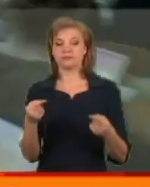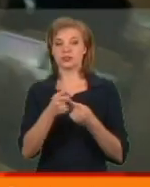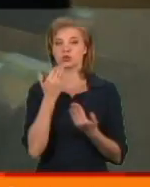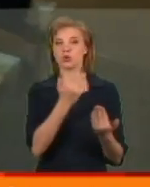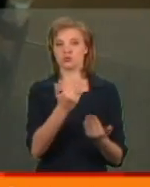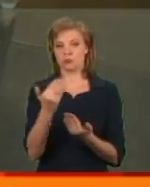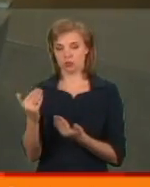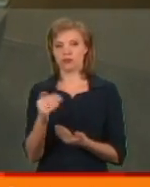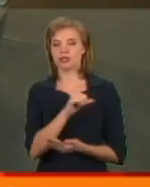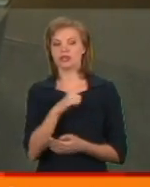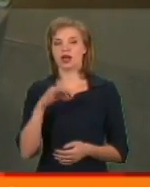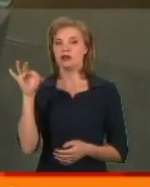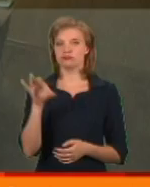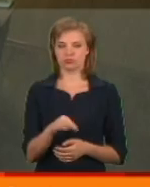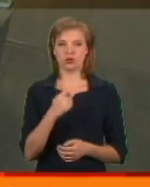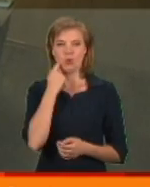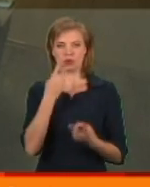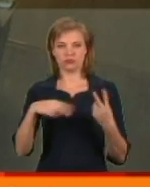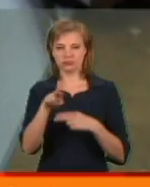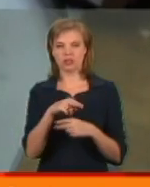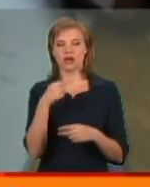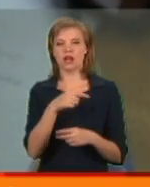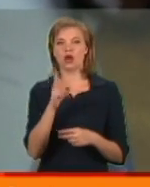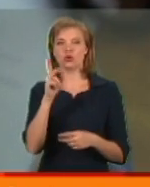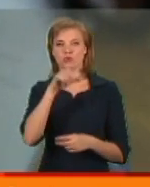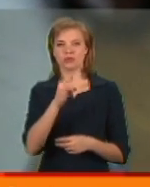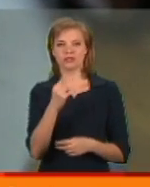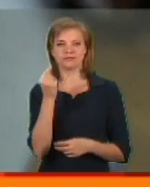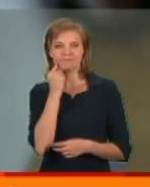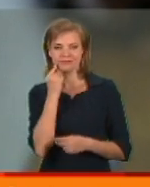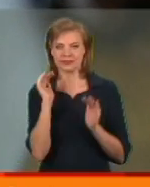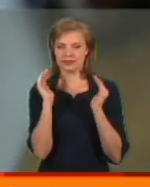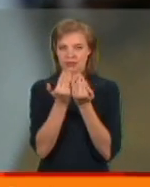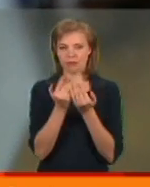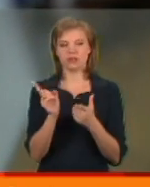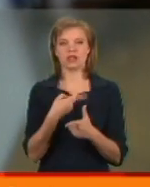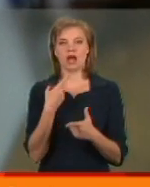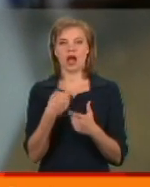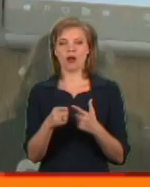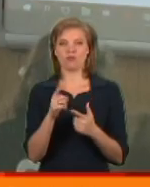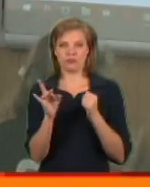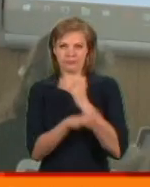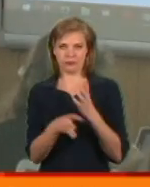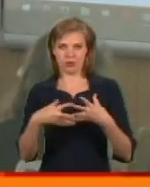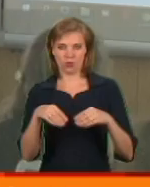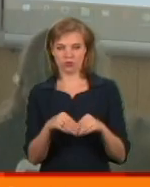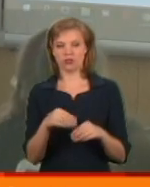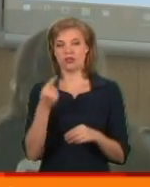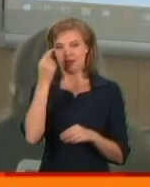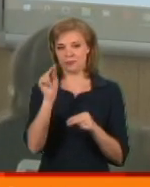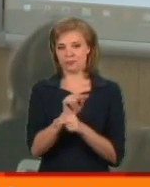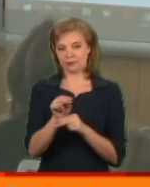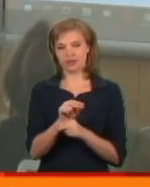опитуванням ЮНІСЕФ, найчастіше однолітки цькують дітей сором'язливих, замкнених або з незаможних родин.